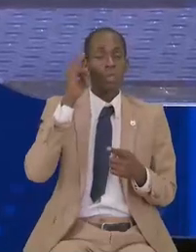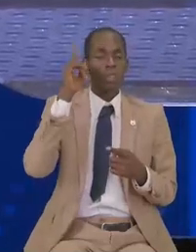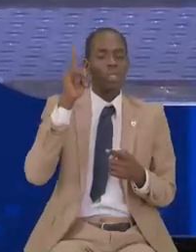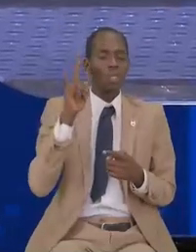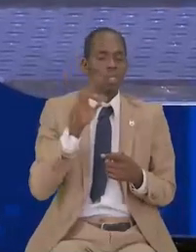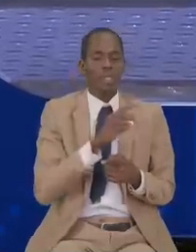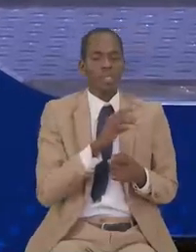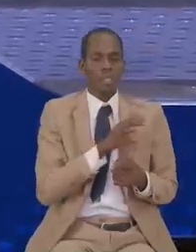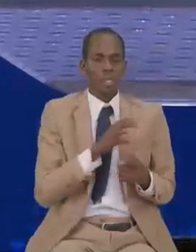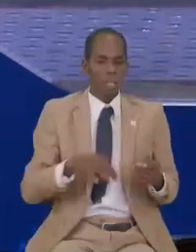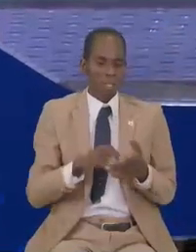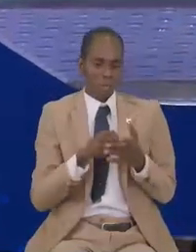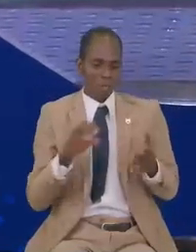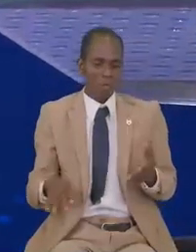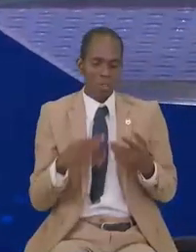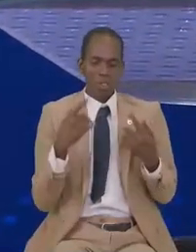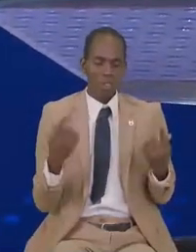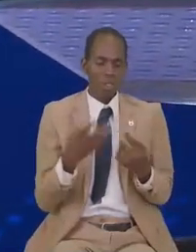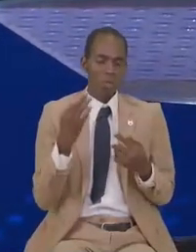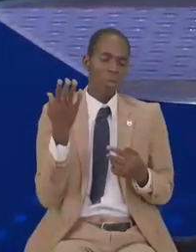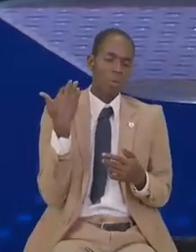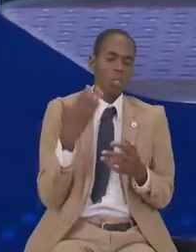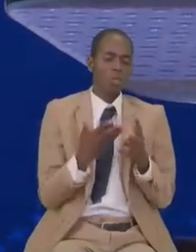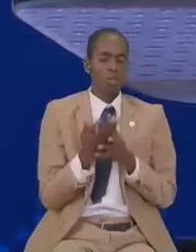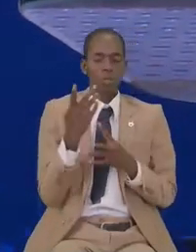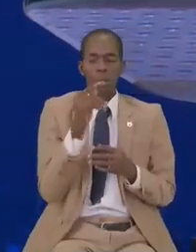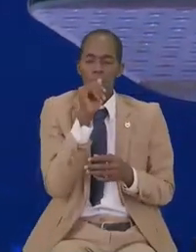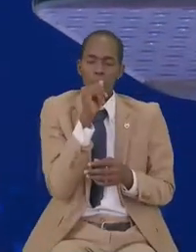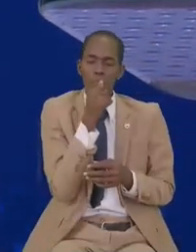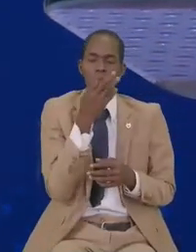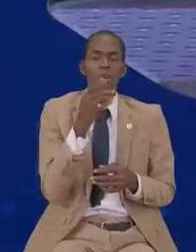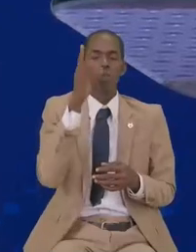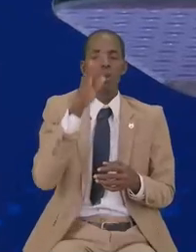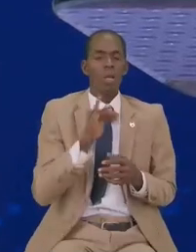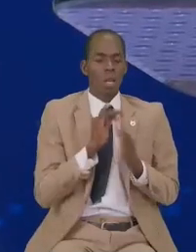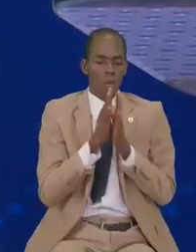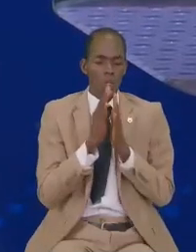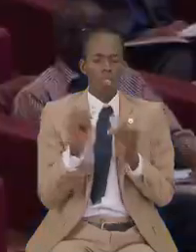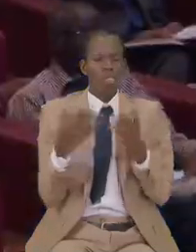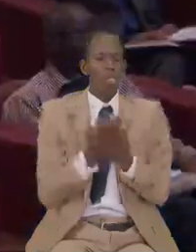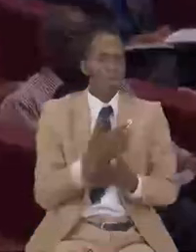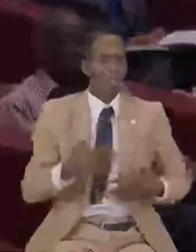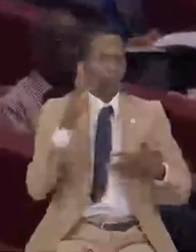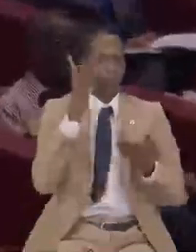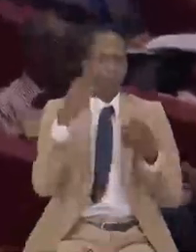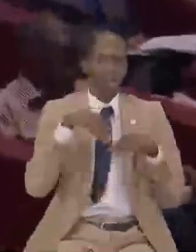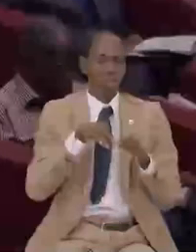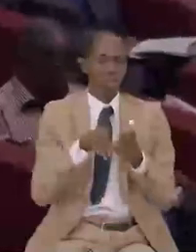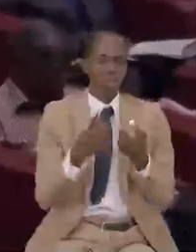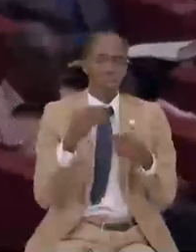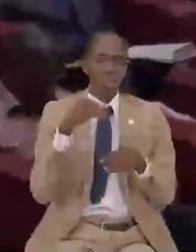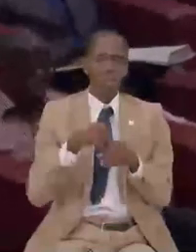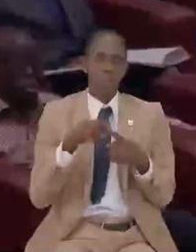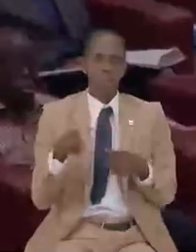Parce qu'il avait laissé impuni les péchés commis auparavant. Je prie qu'une nouvelle vie vienne à vous, qu'une